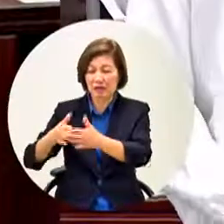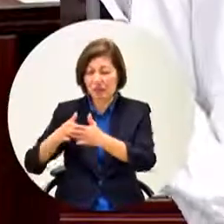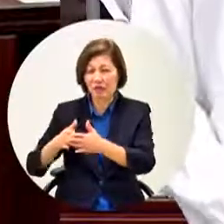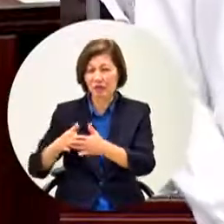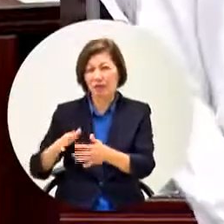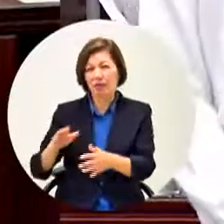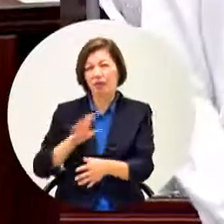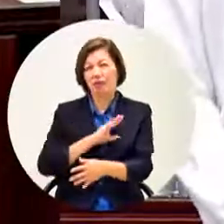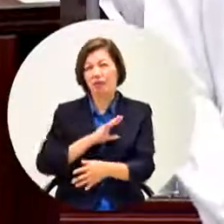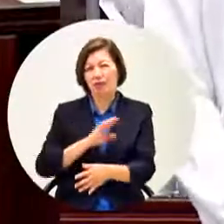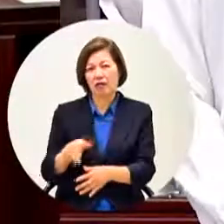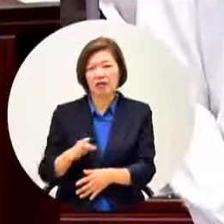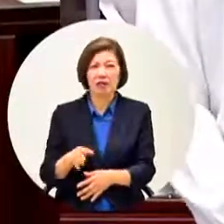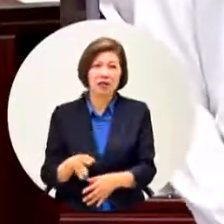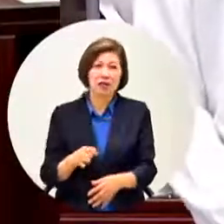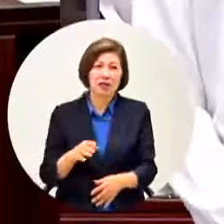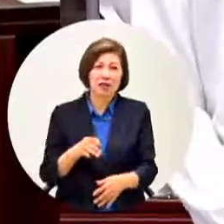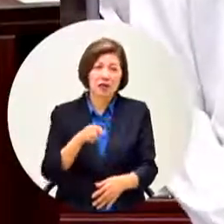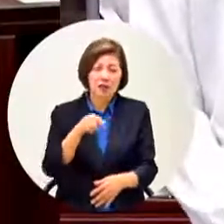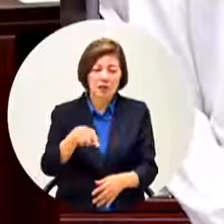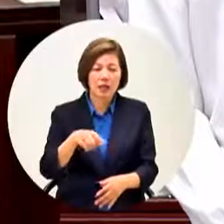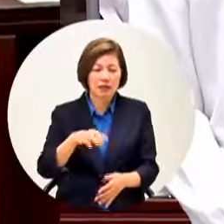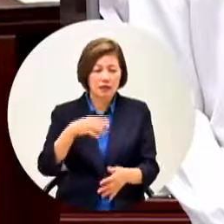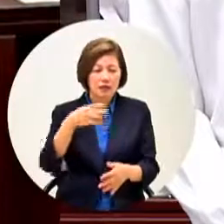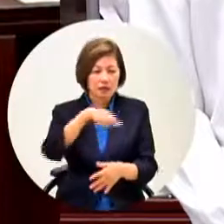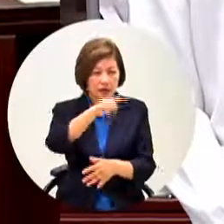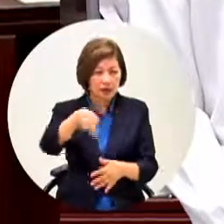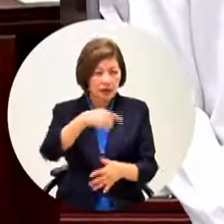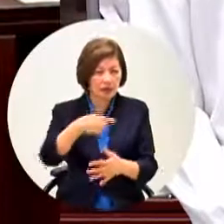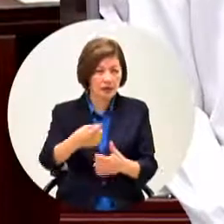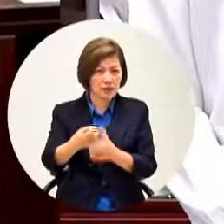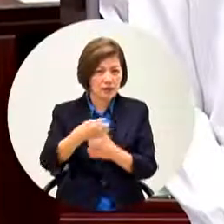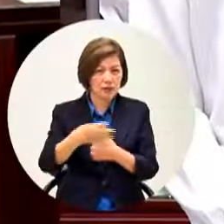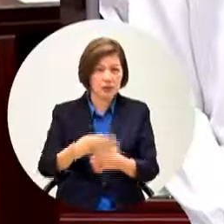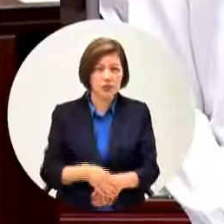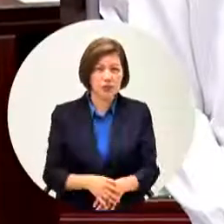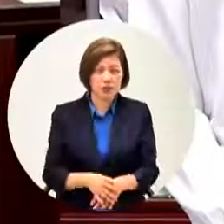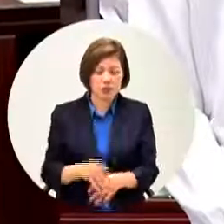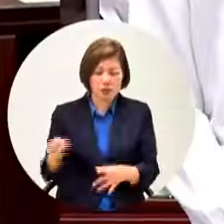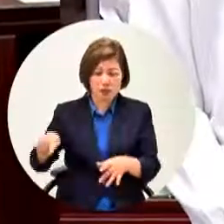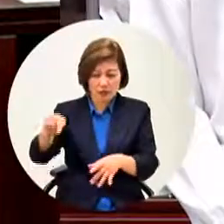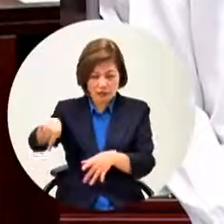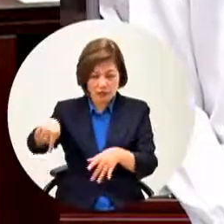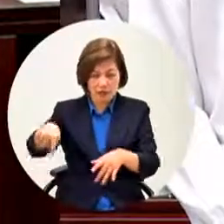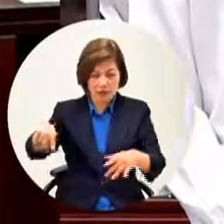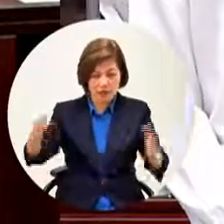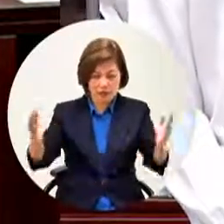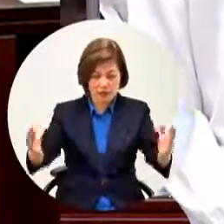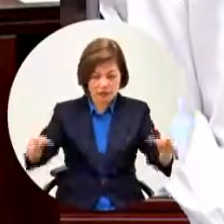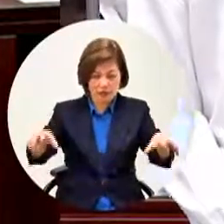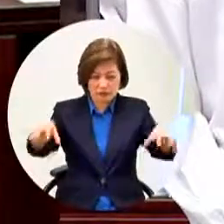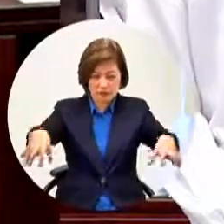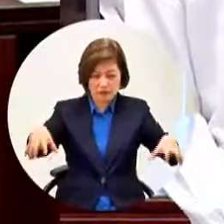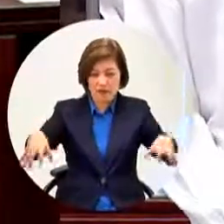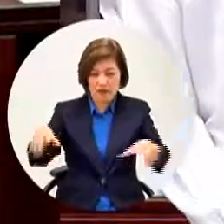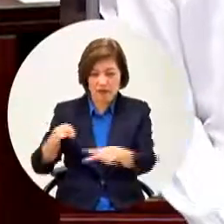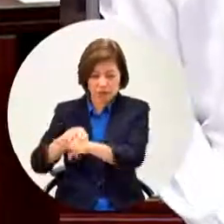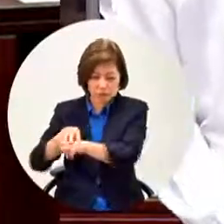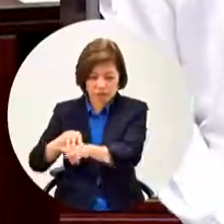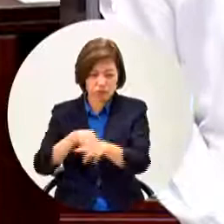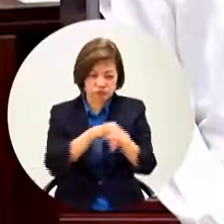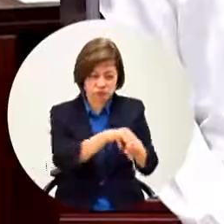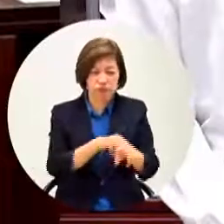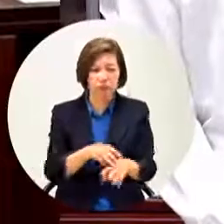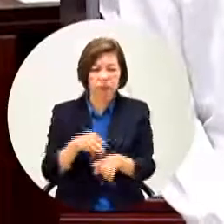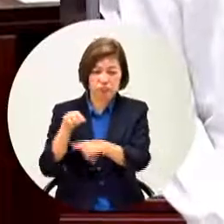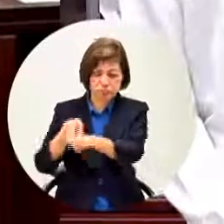这样子建议讲哦，是毋是伊个对面有哪个做一个出口，安尼民众也方便，啊会当活络这个商圈内底